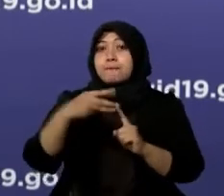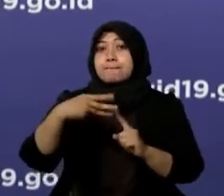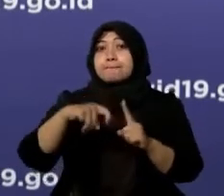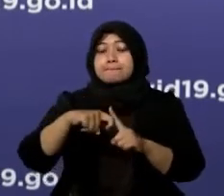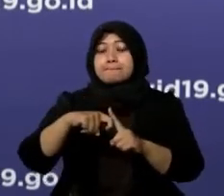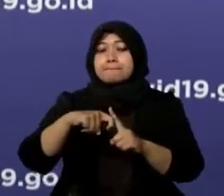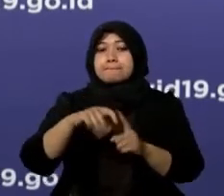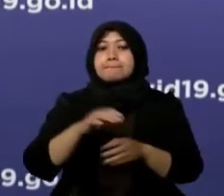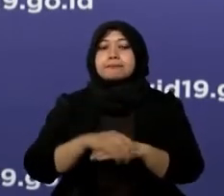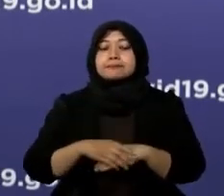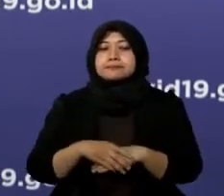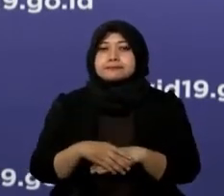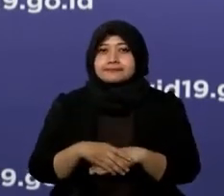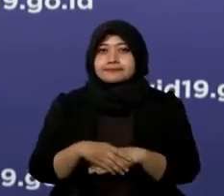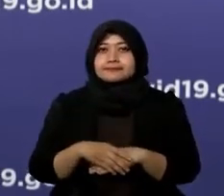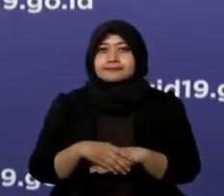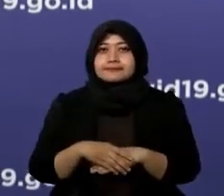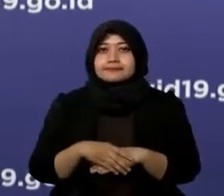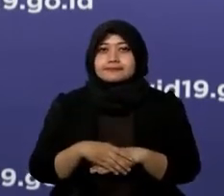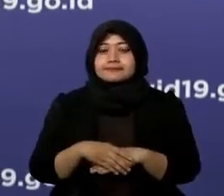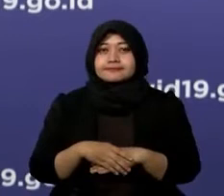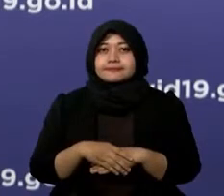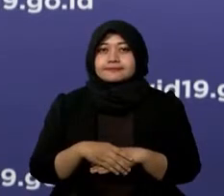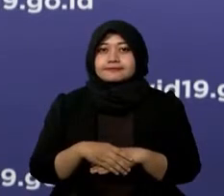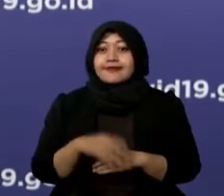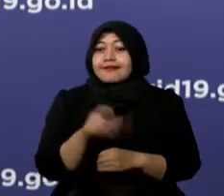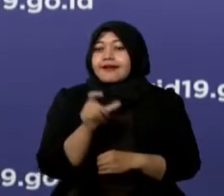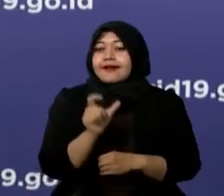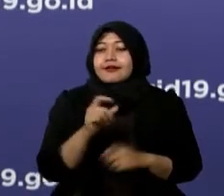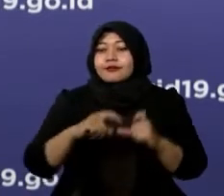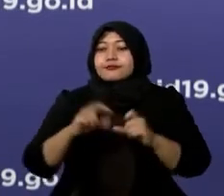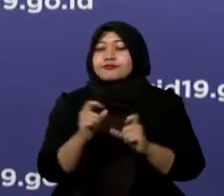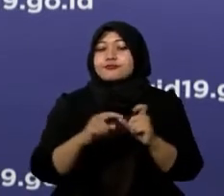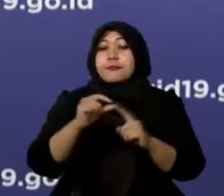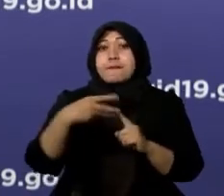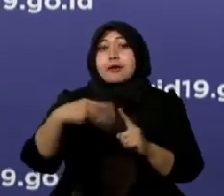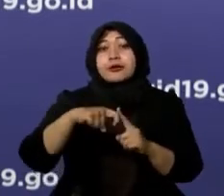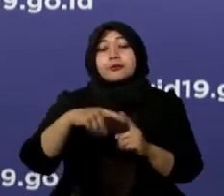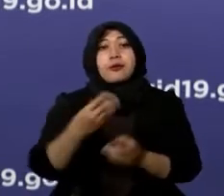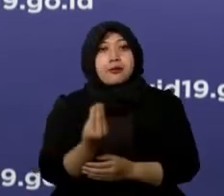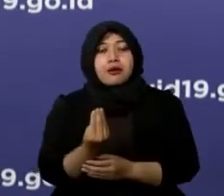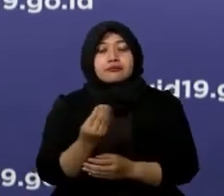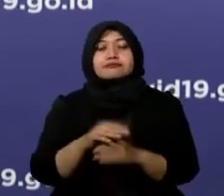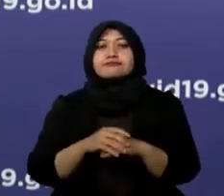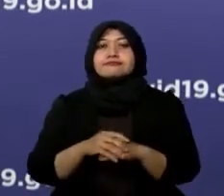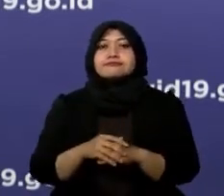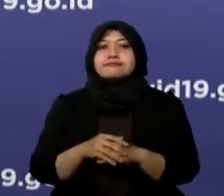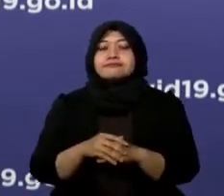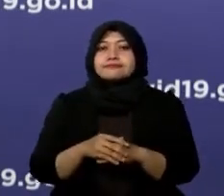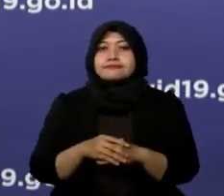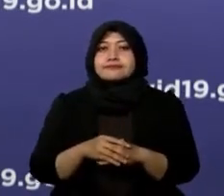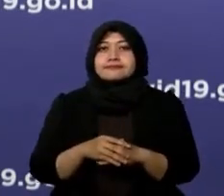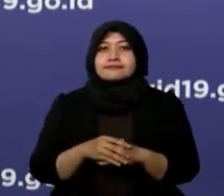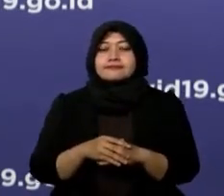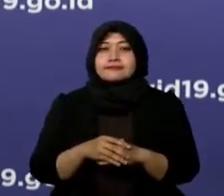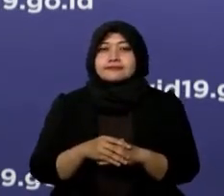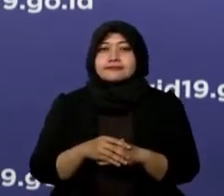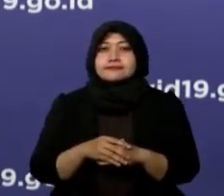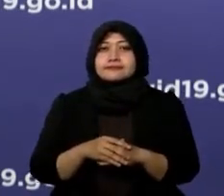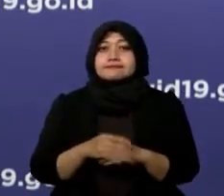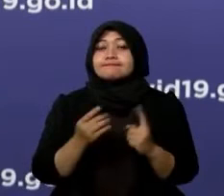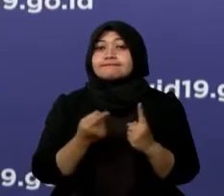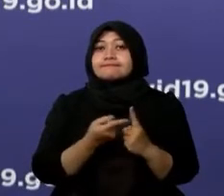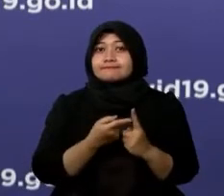kita bisa memahami. Kita menyebutkan kasus suspek apabila ada kriteria sebagai berikut, salah satu